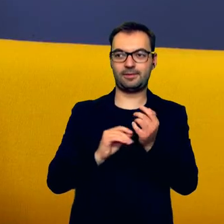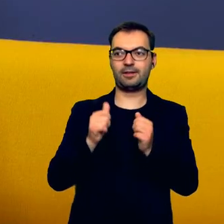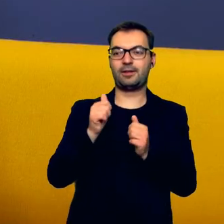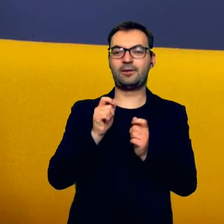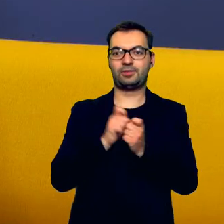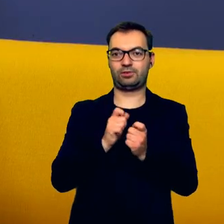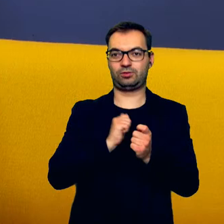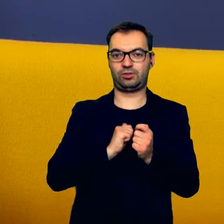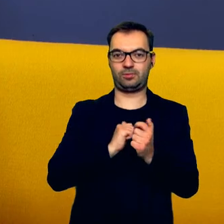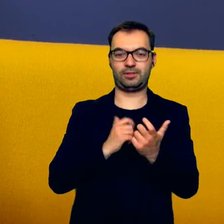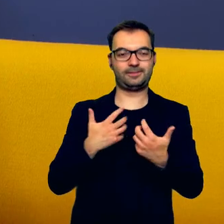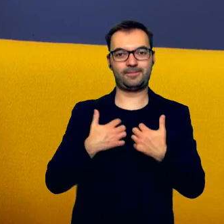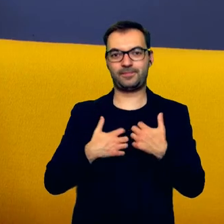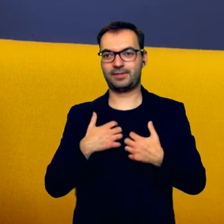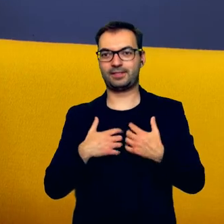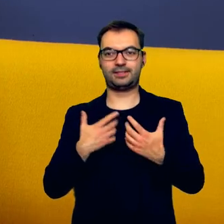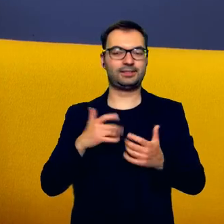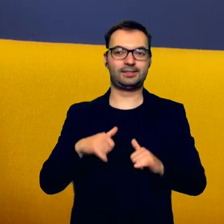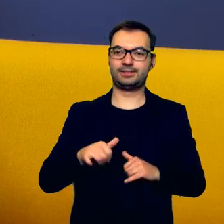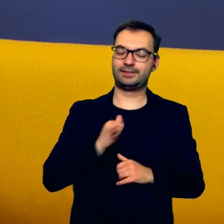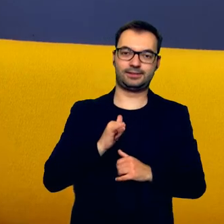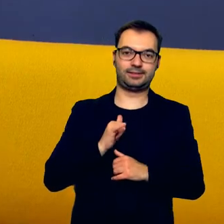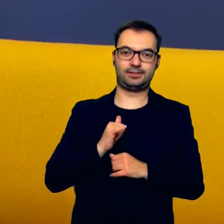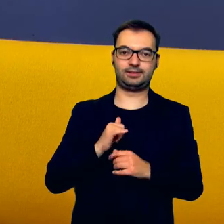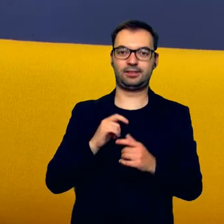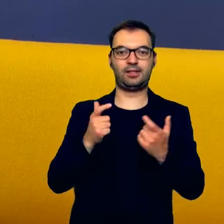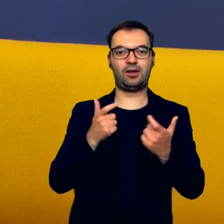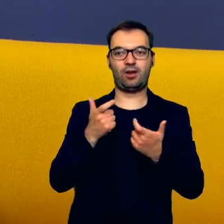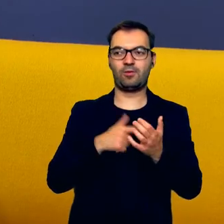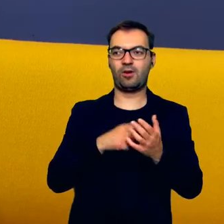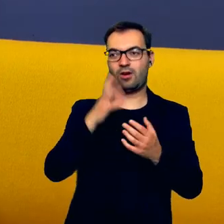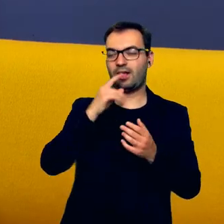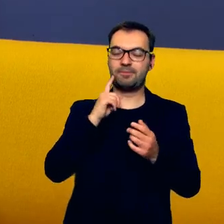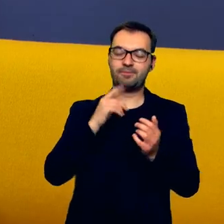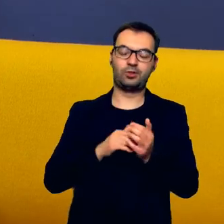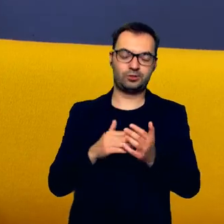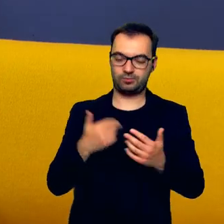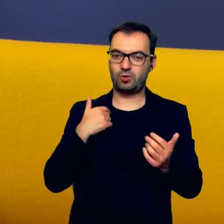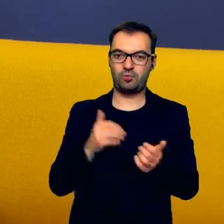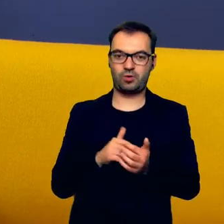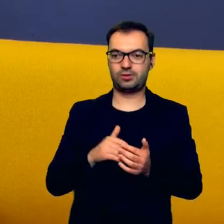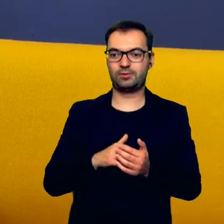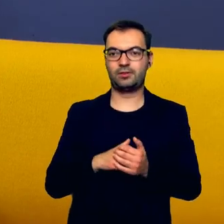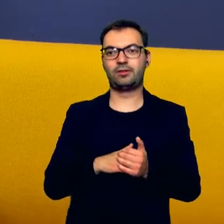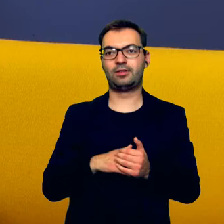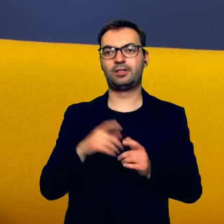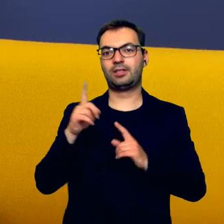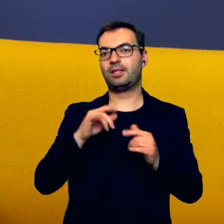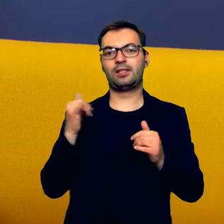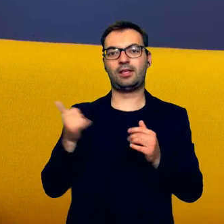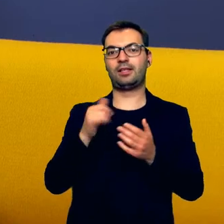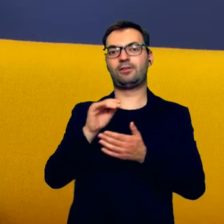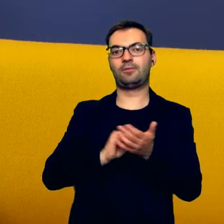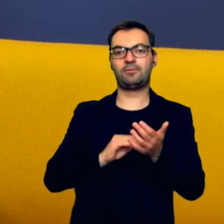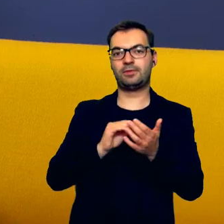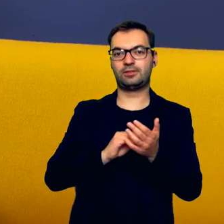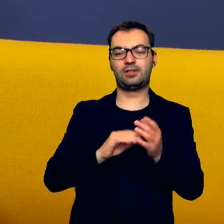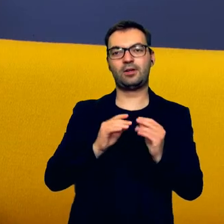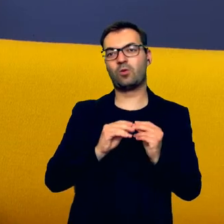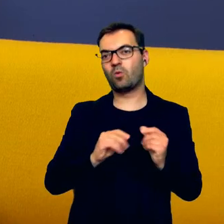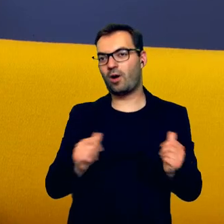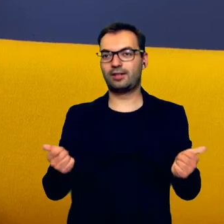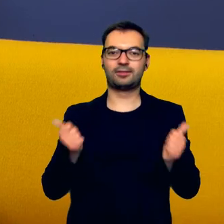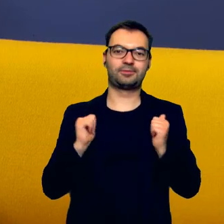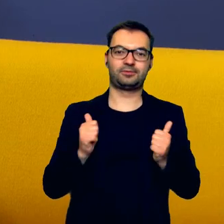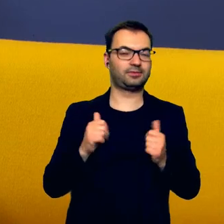sobie. Czułem dyskomfort, kiedy tworzyłem takie obrazy, ale to było potrzebne. Czasami nie zawsze się pisze gładko